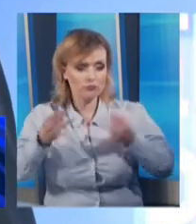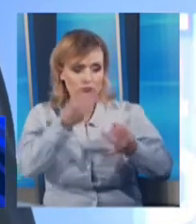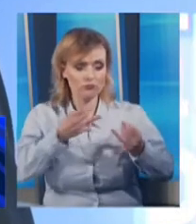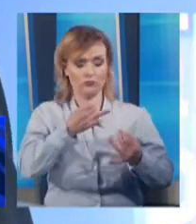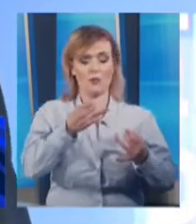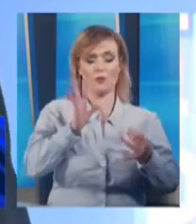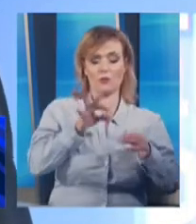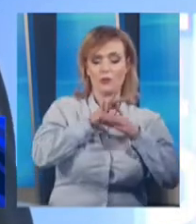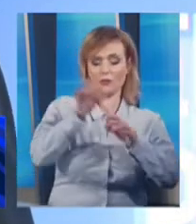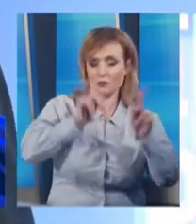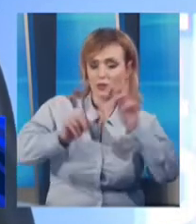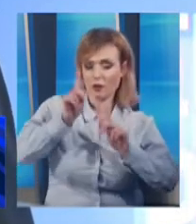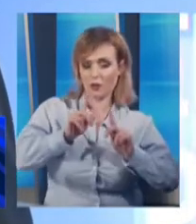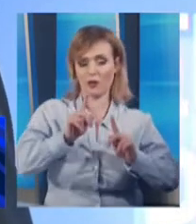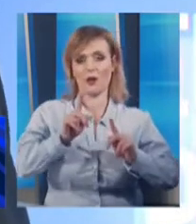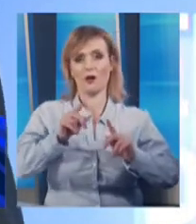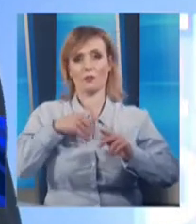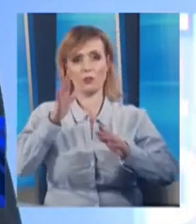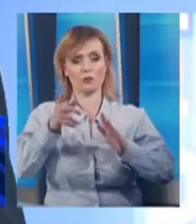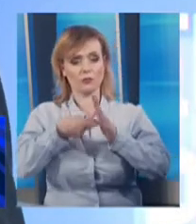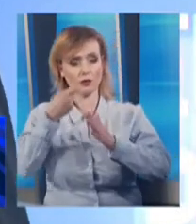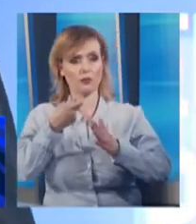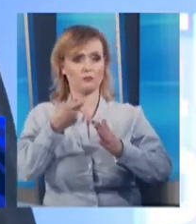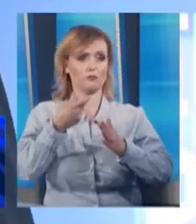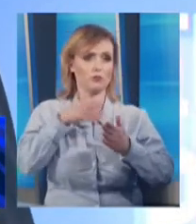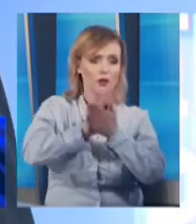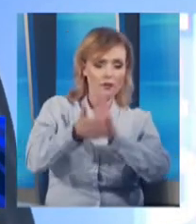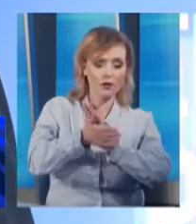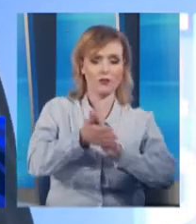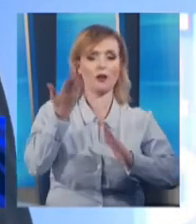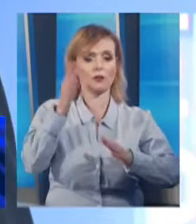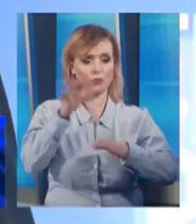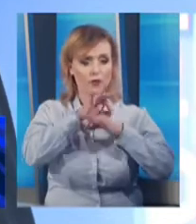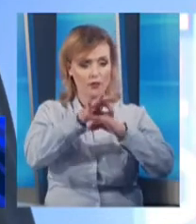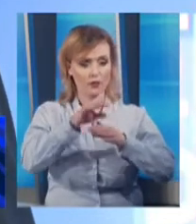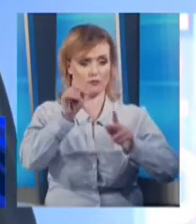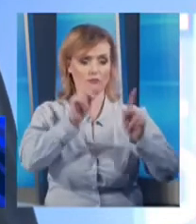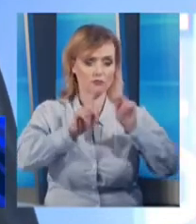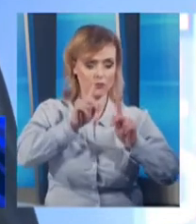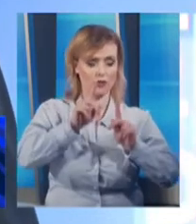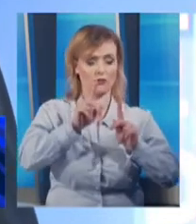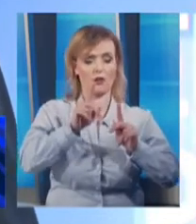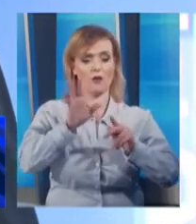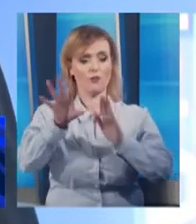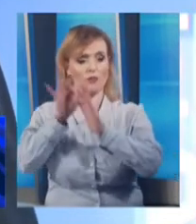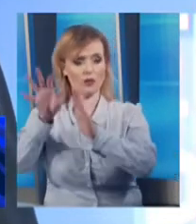vom stabili când îl vom desfășura și vom procede la un proces intern, democratic,